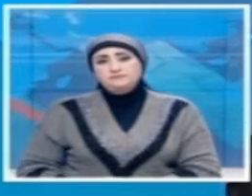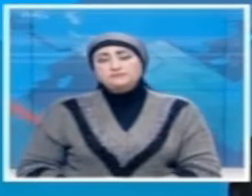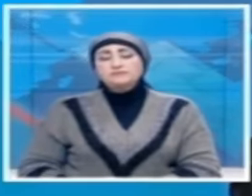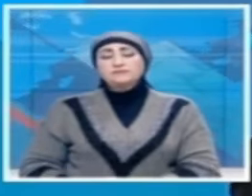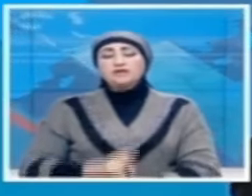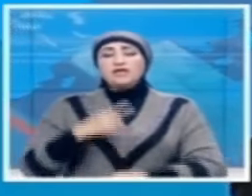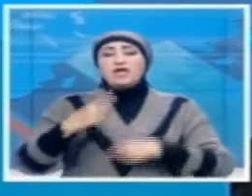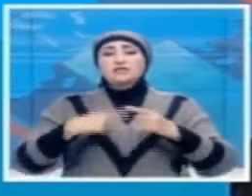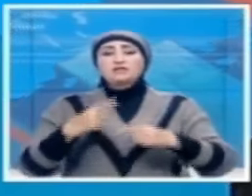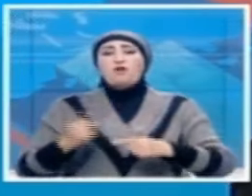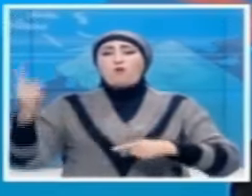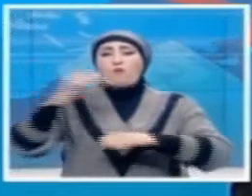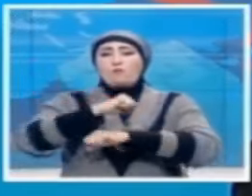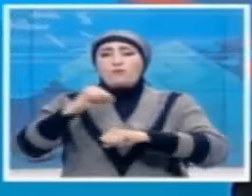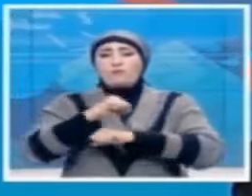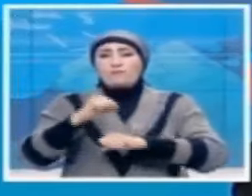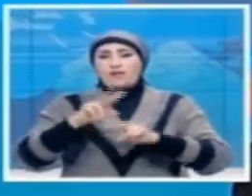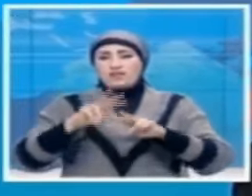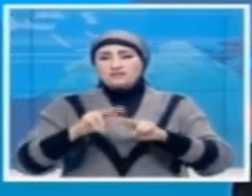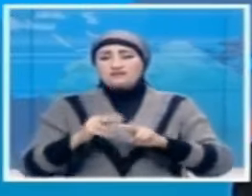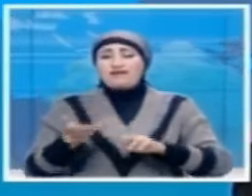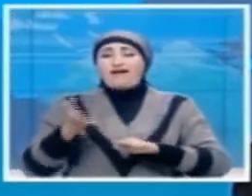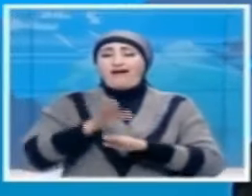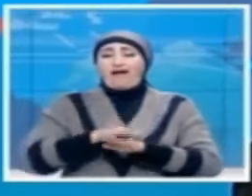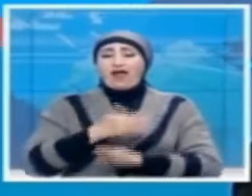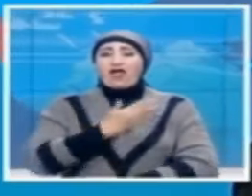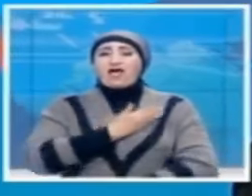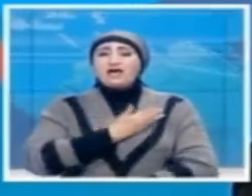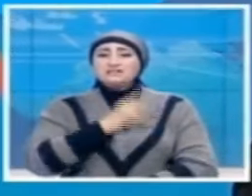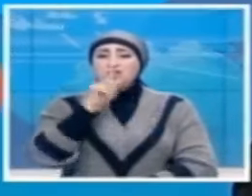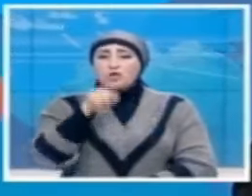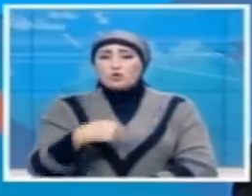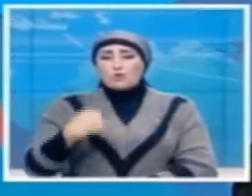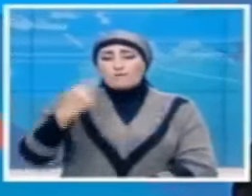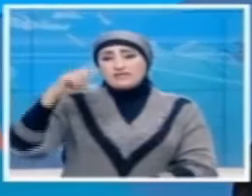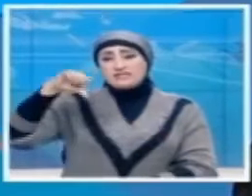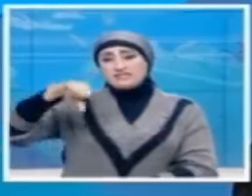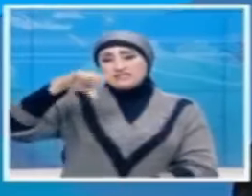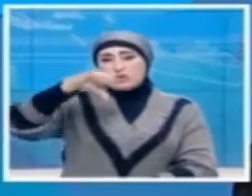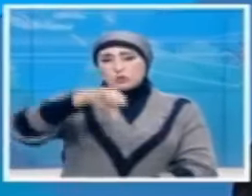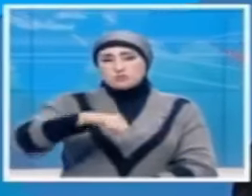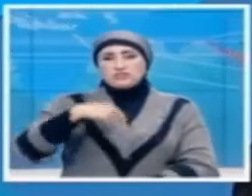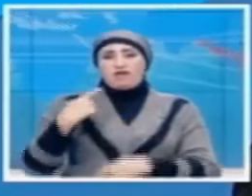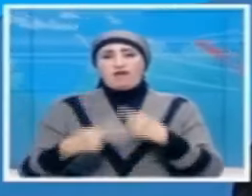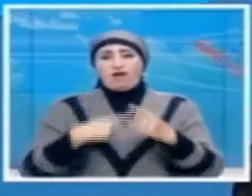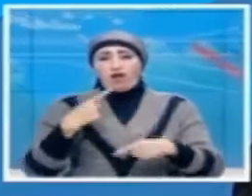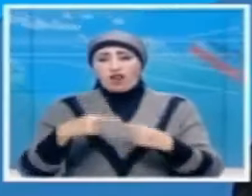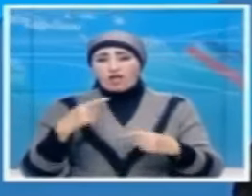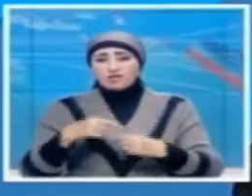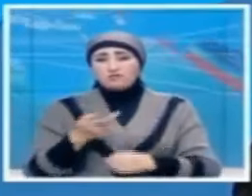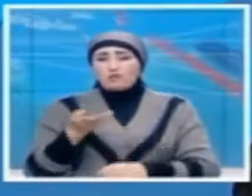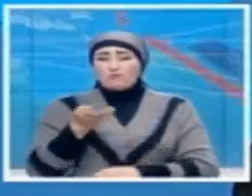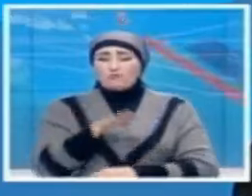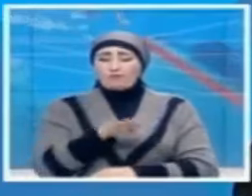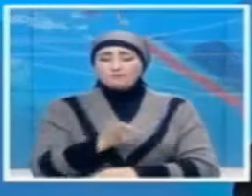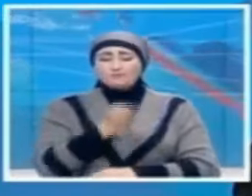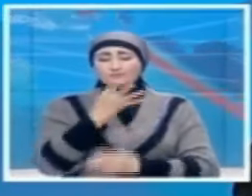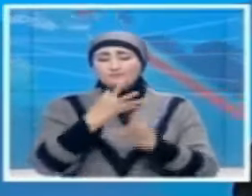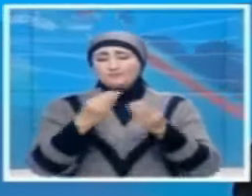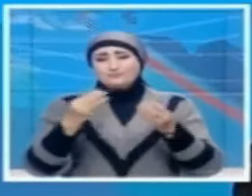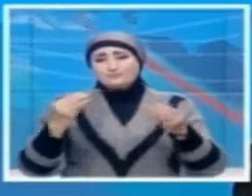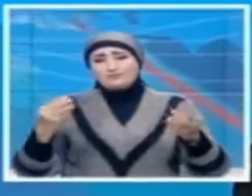هذا ويتواصل العدوان الإسرائيلي على قطاع غزة لليوم 99 على التوالي مخلفا وراءه المزيد من